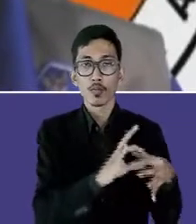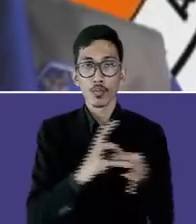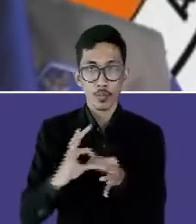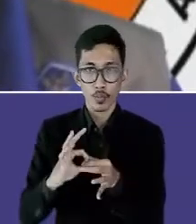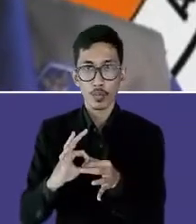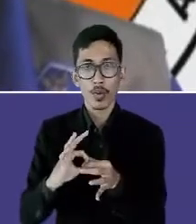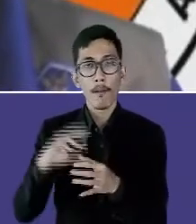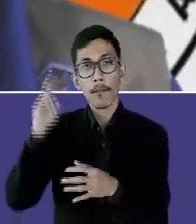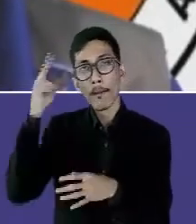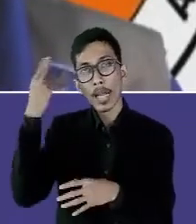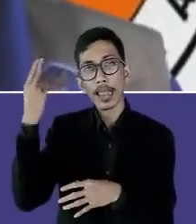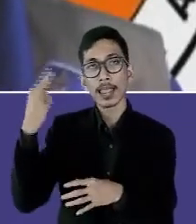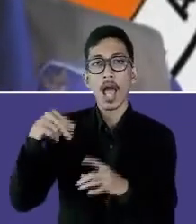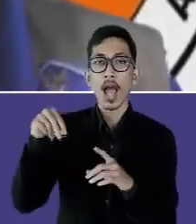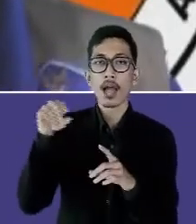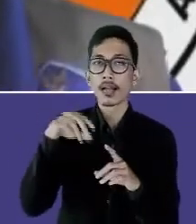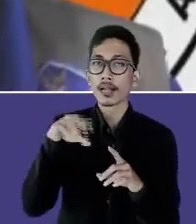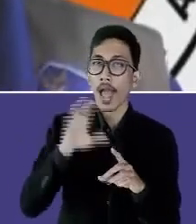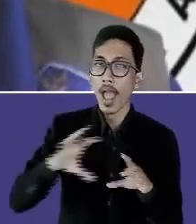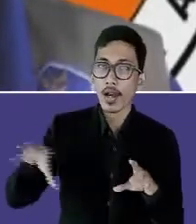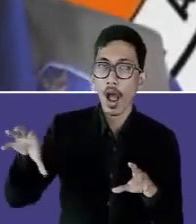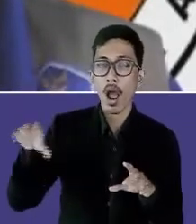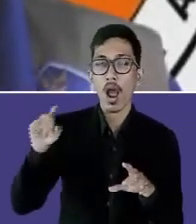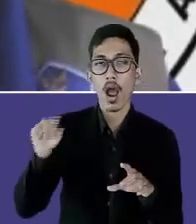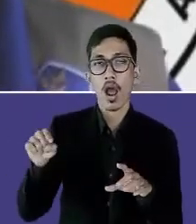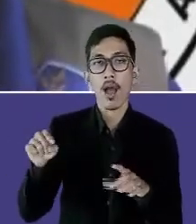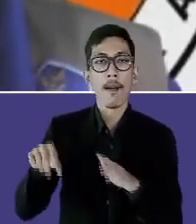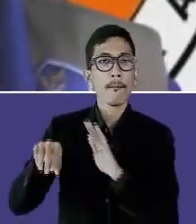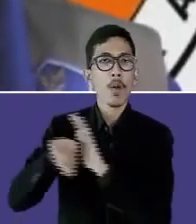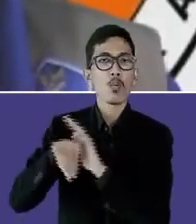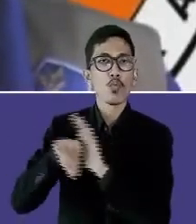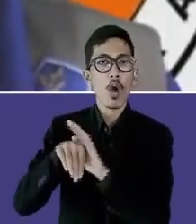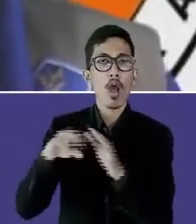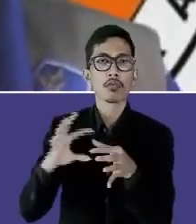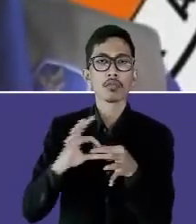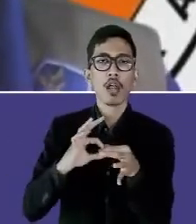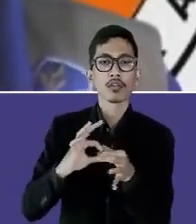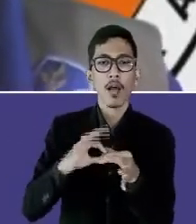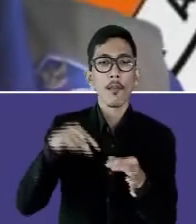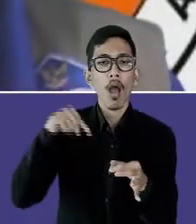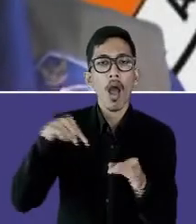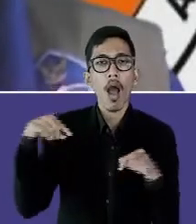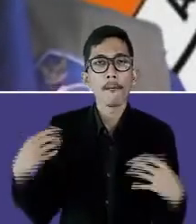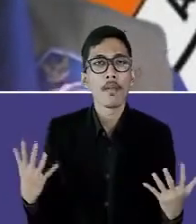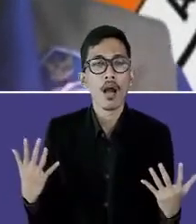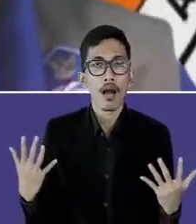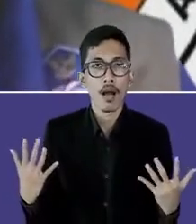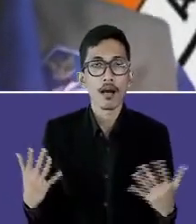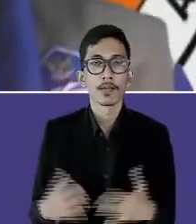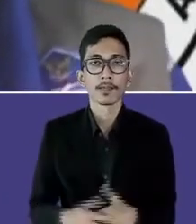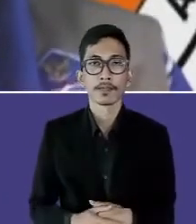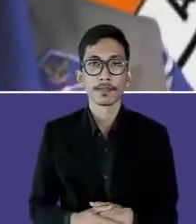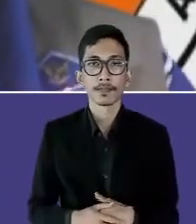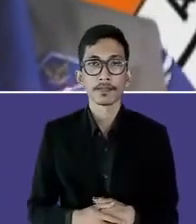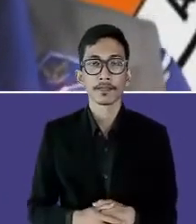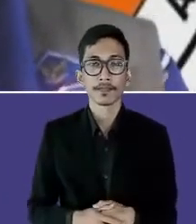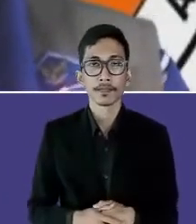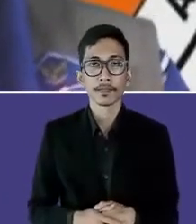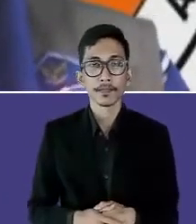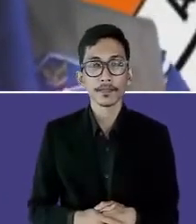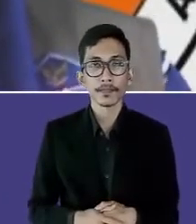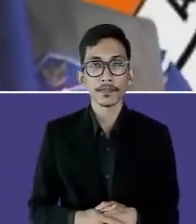Pemda, dengan pemerintah provinsi Papua ya, maupun dengan pemerintah pusat ya, dalam hal ini mungkin dengan